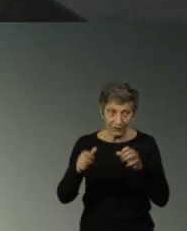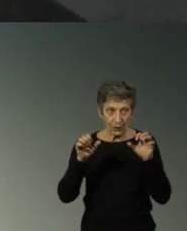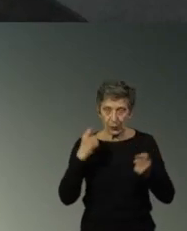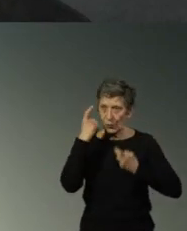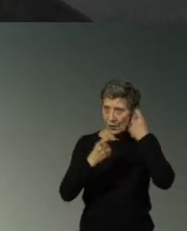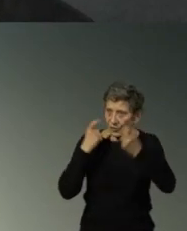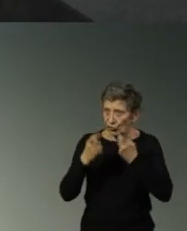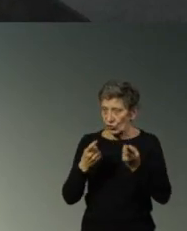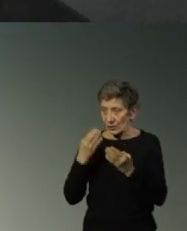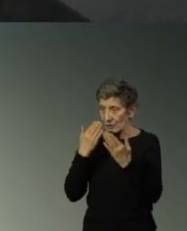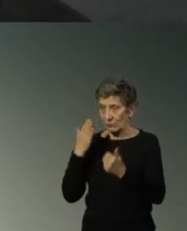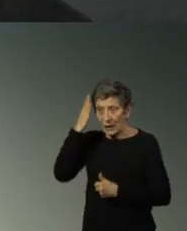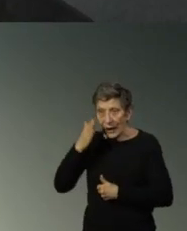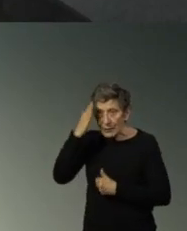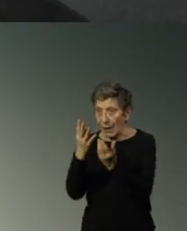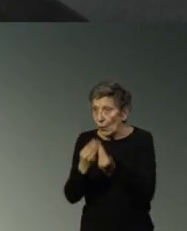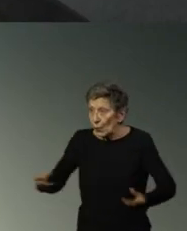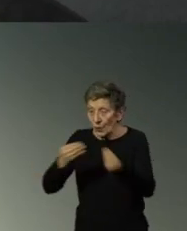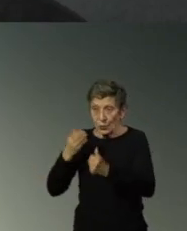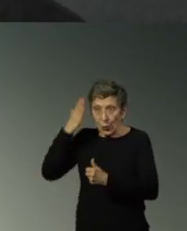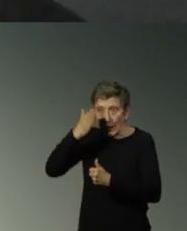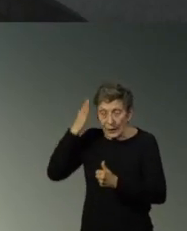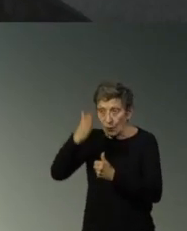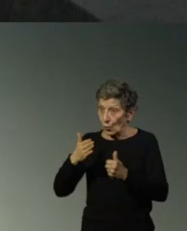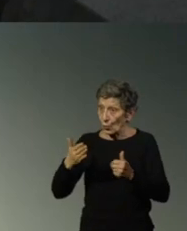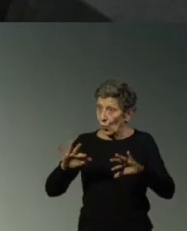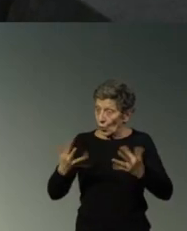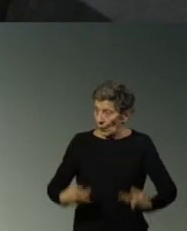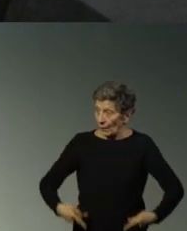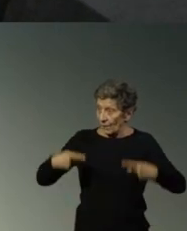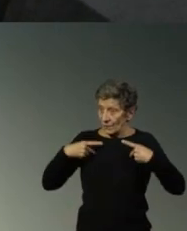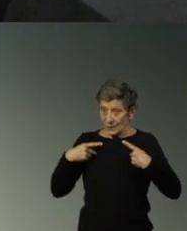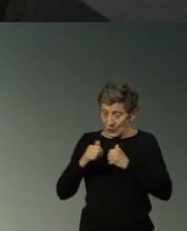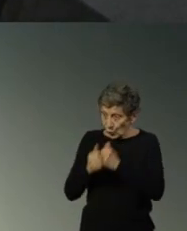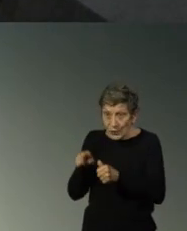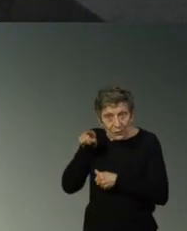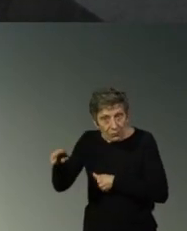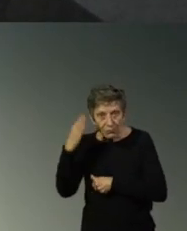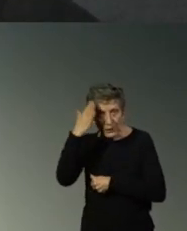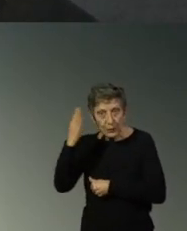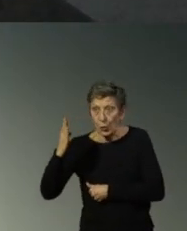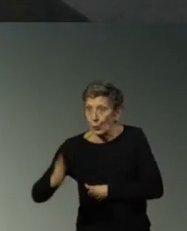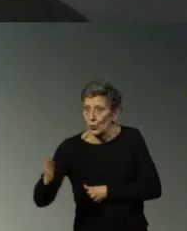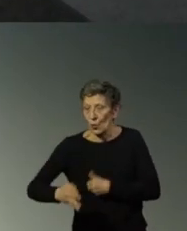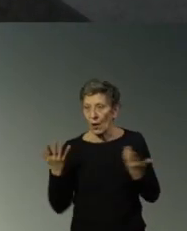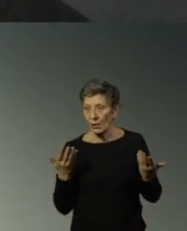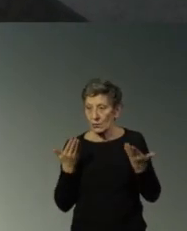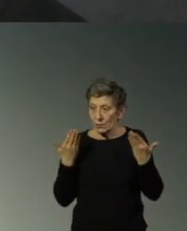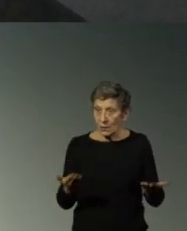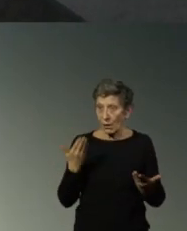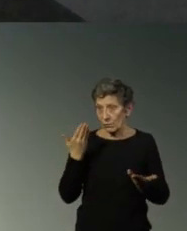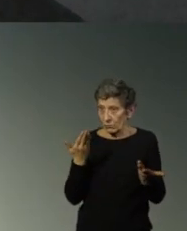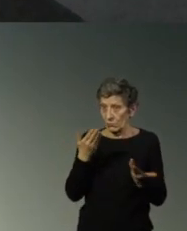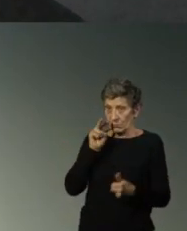en tant qu'individu ou telle population d'animal ou telle espèce animale selon ses besoins à eux, à lui, à elle. À mon avis, c'est comme ça qu'il faut voir les